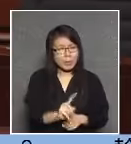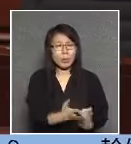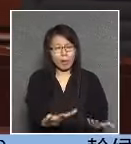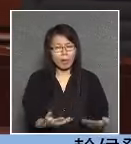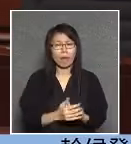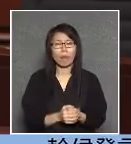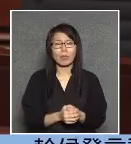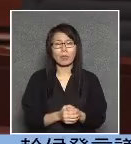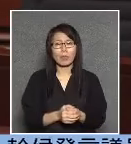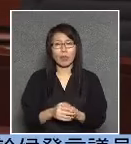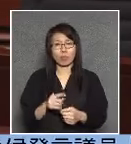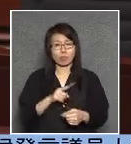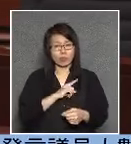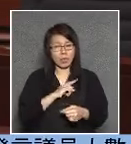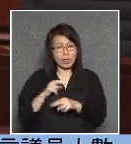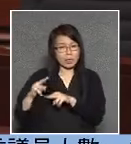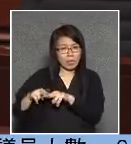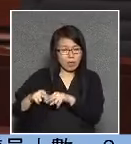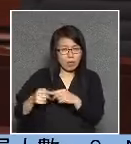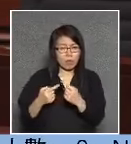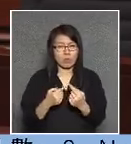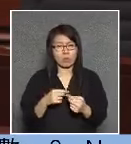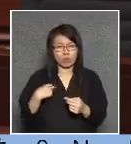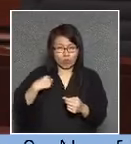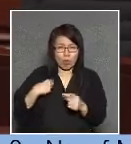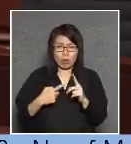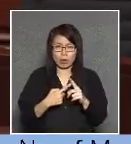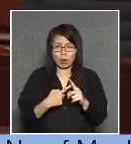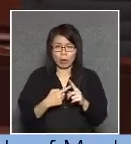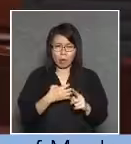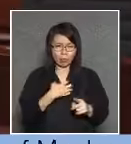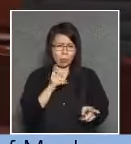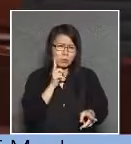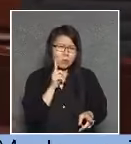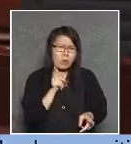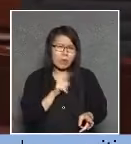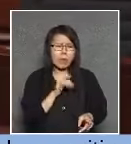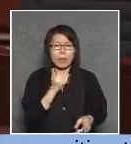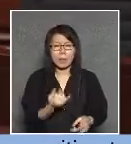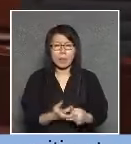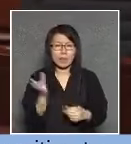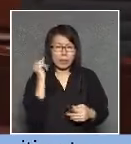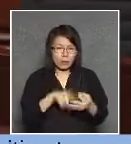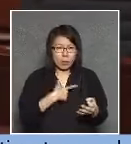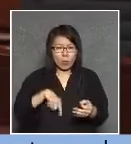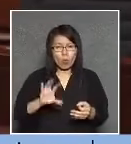作為中國人，他們覺得是好像很羞恥。我剛才聽到黃碧雲他